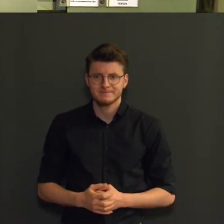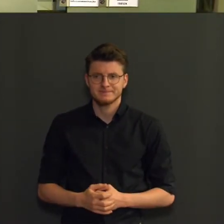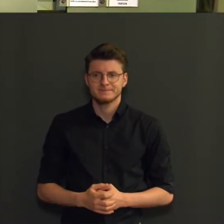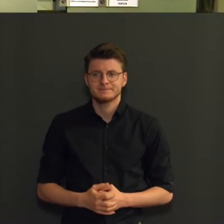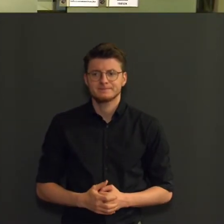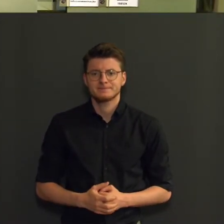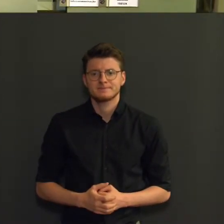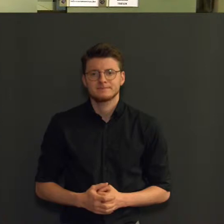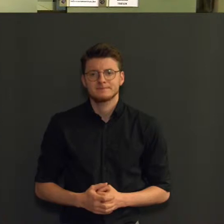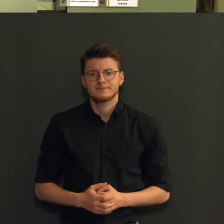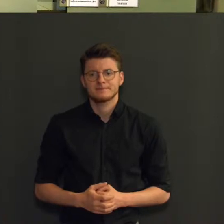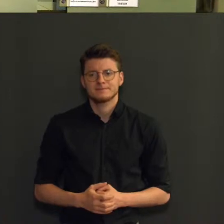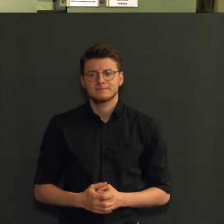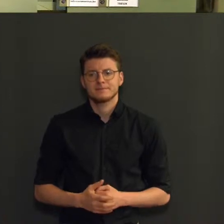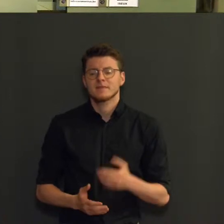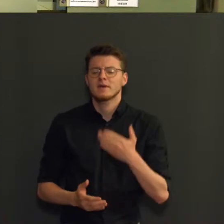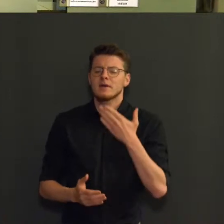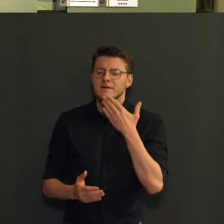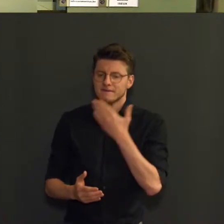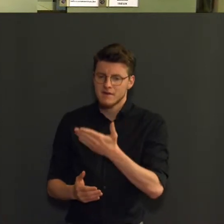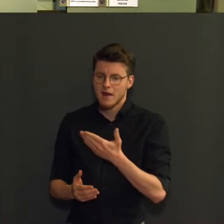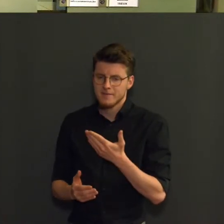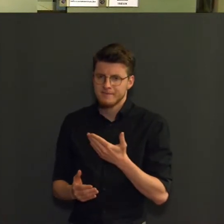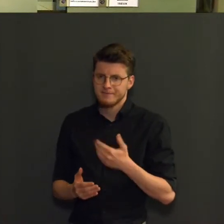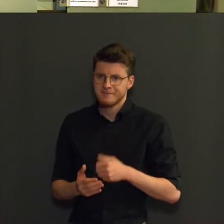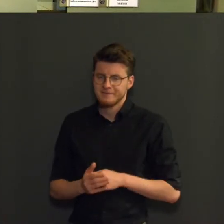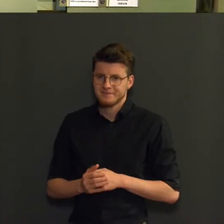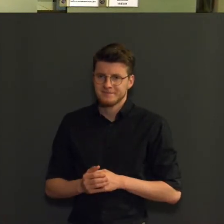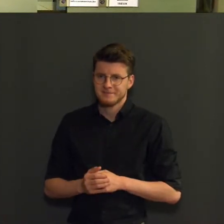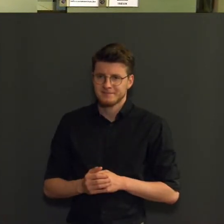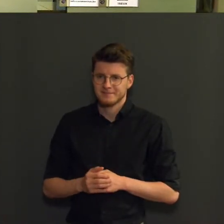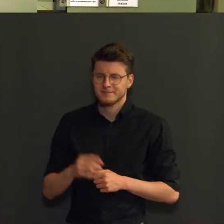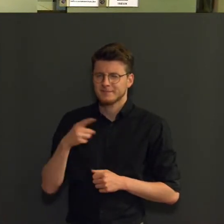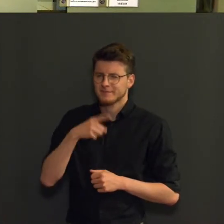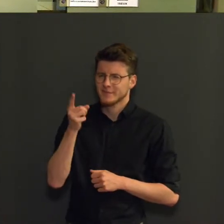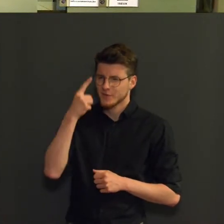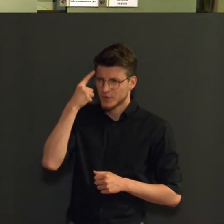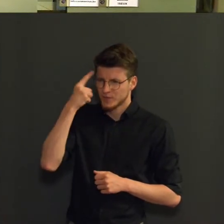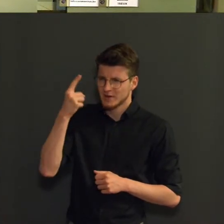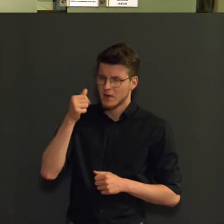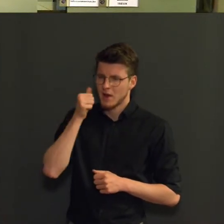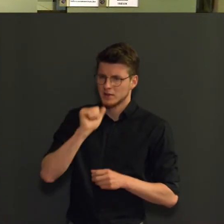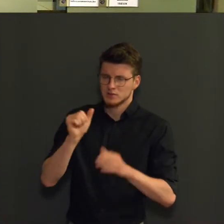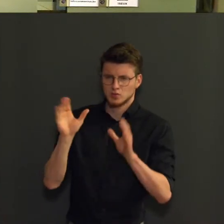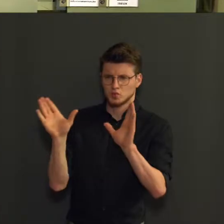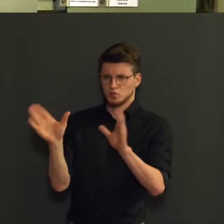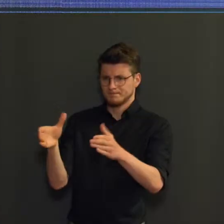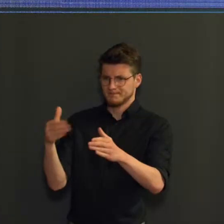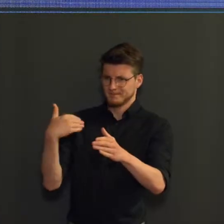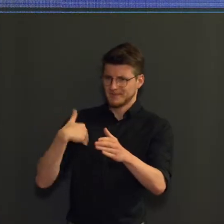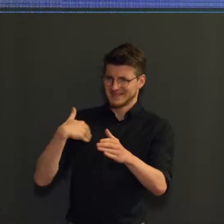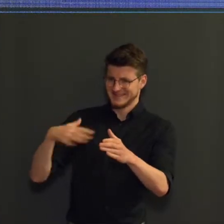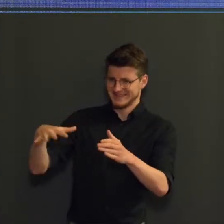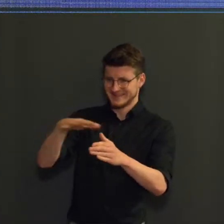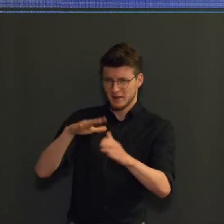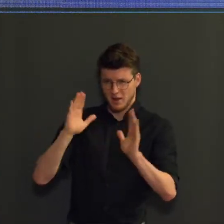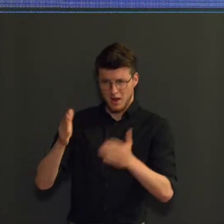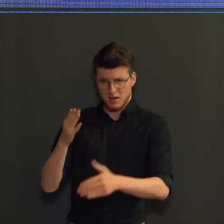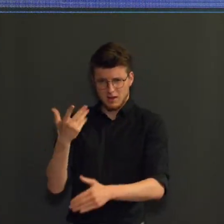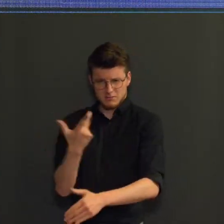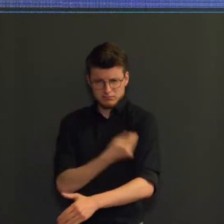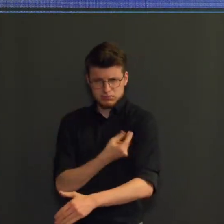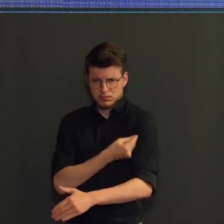Vanaf welke vaccinatiegraad zouden we het dragen van een mondmasker buiten achterwege kunnen laten? Wel, op dit ogenblik is er